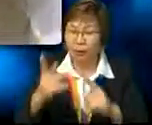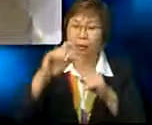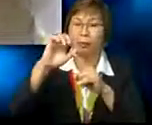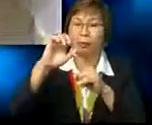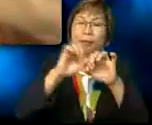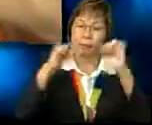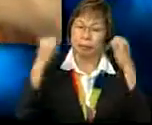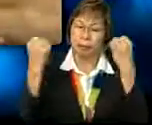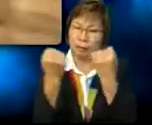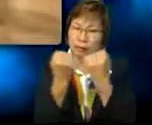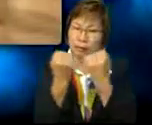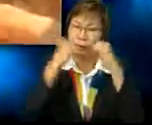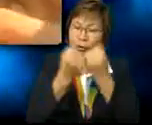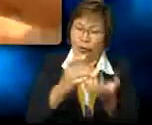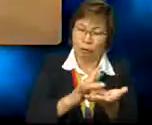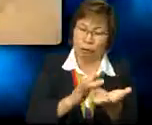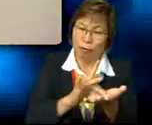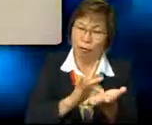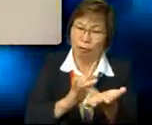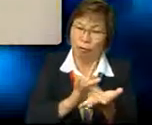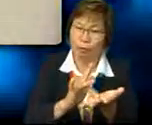Persatuan Perubatan